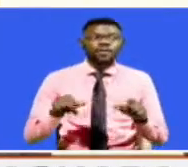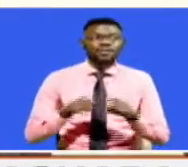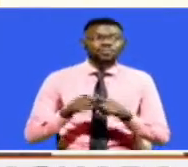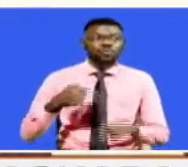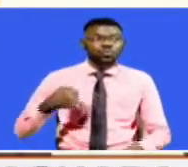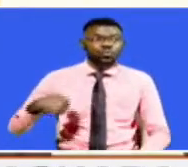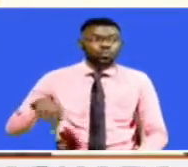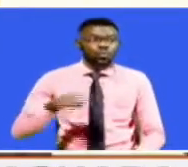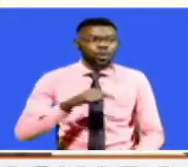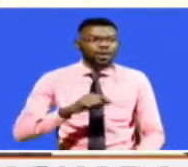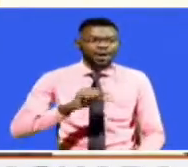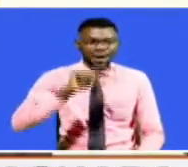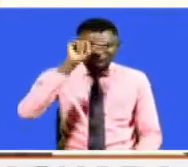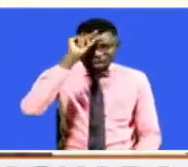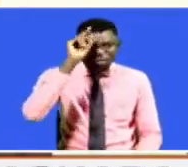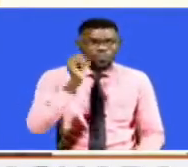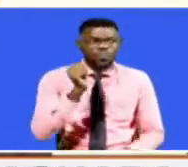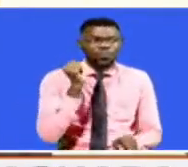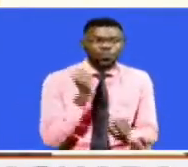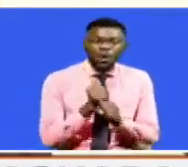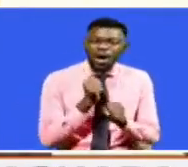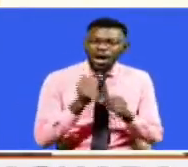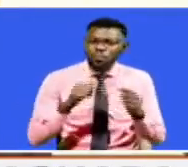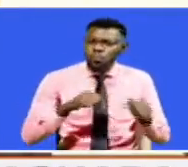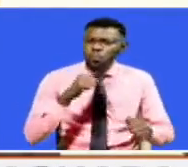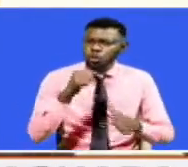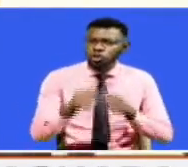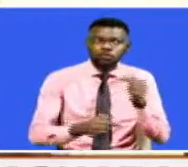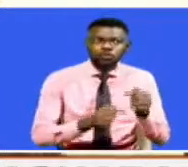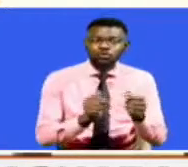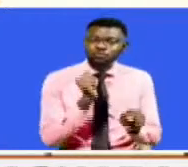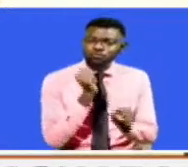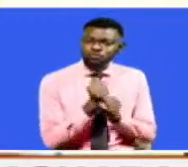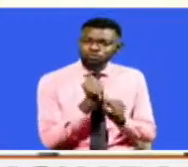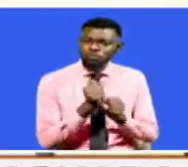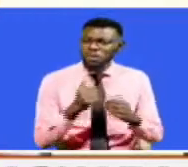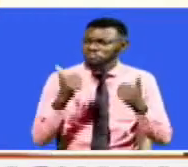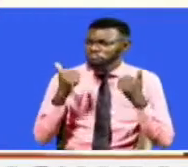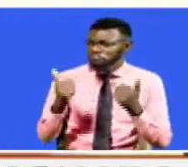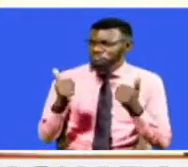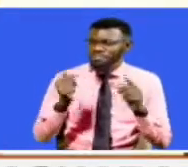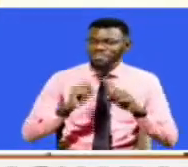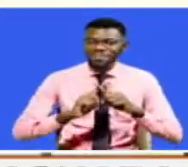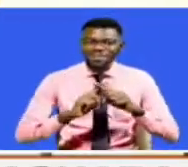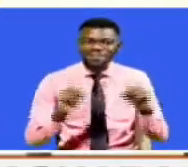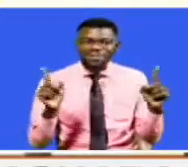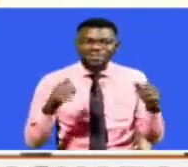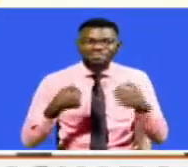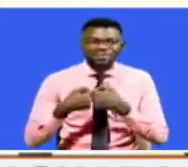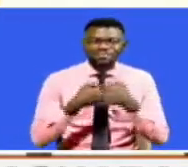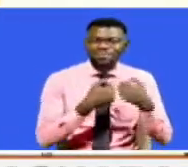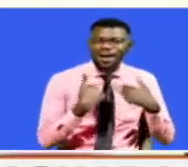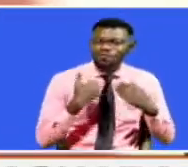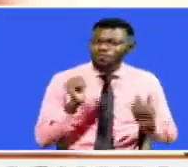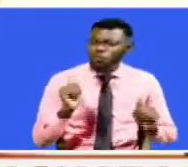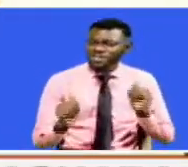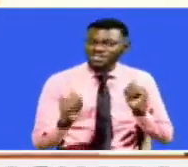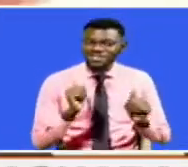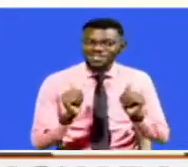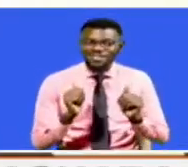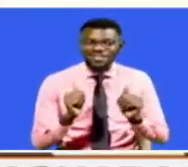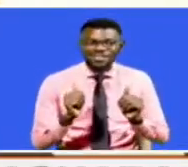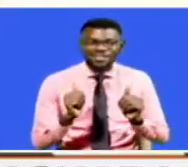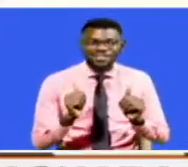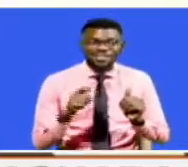sisi tuko kwa serikali, tunajua serikali yetu inatufanya na tupatie kazi mzuri. Lakini ile shida ambayo imetokeza ni